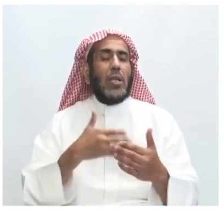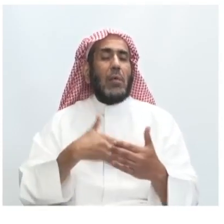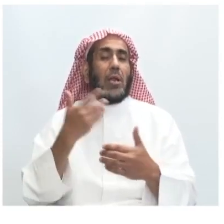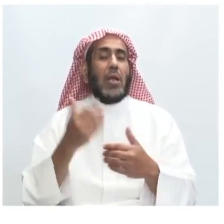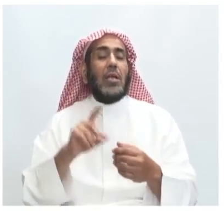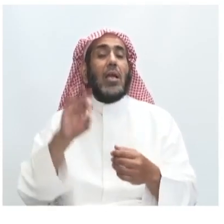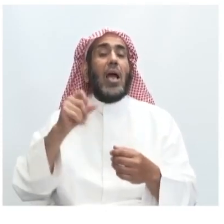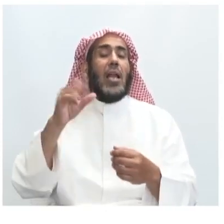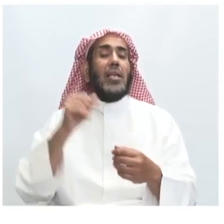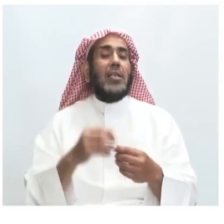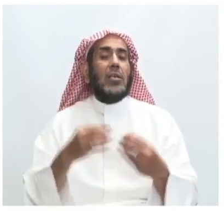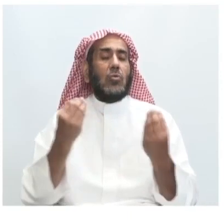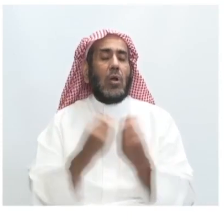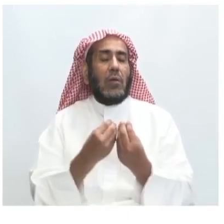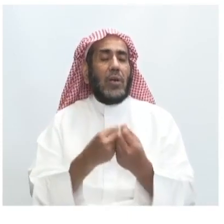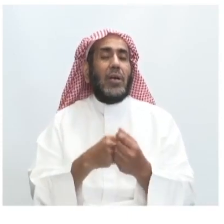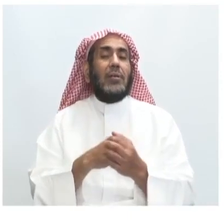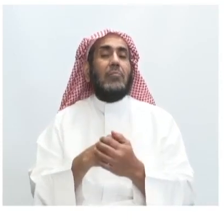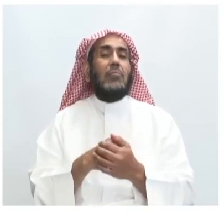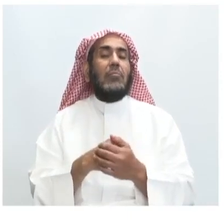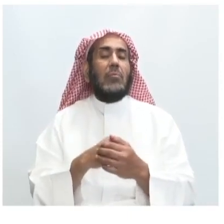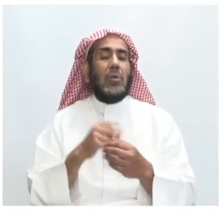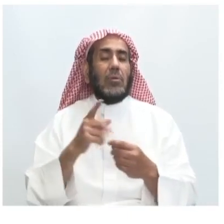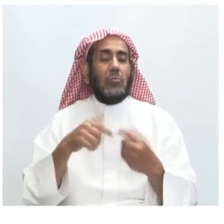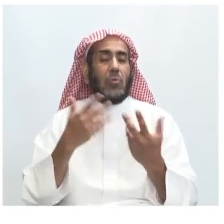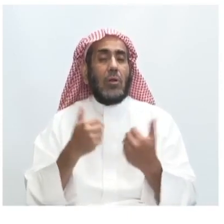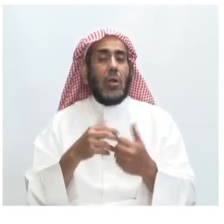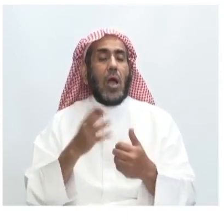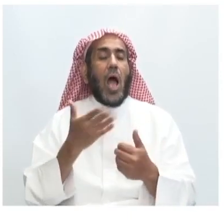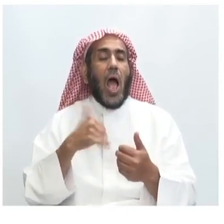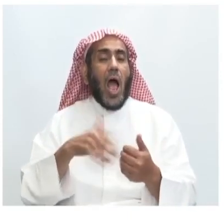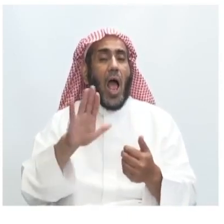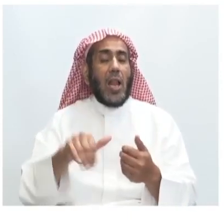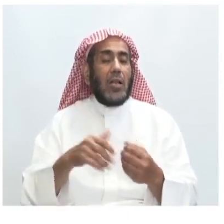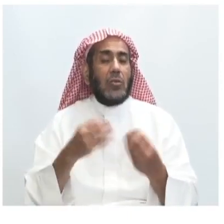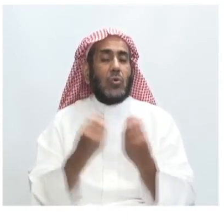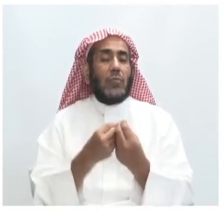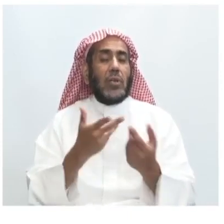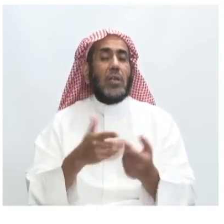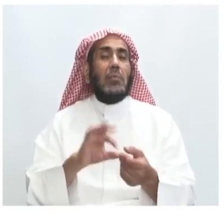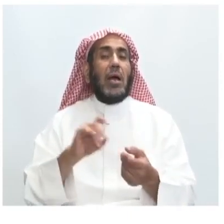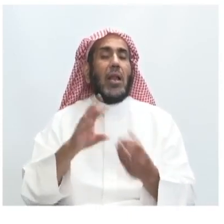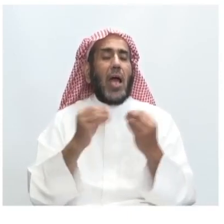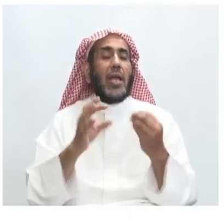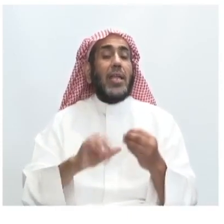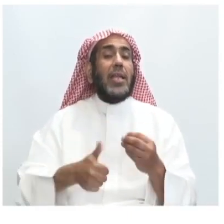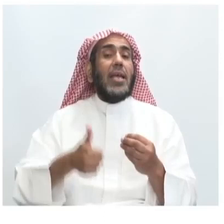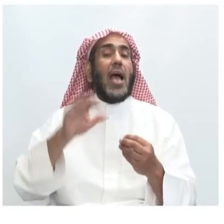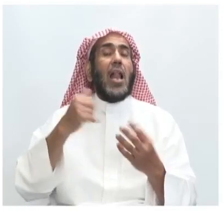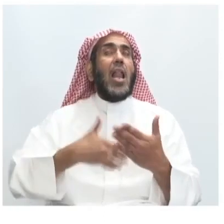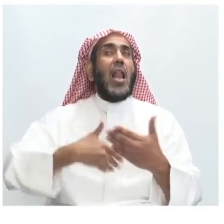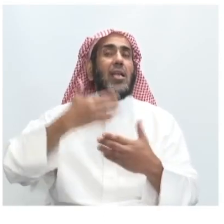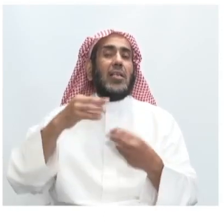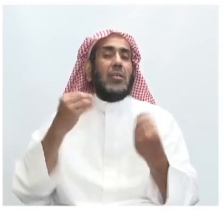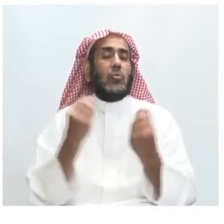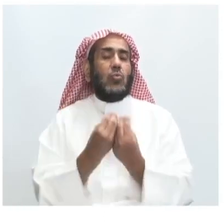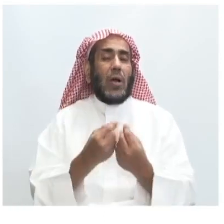يا ليتك ترافقنا معنى ذلك عندما يقولون لك مثلا هل ترافقنا بمعنى يا ليتك ترافقنا يتمنيان